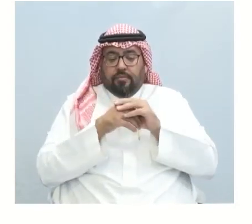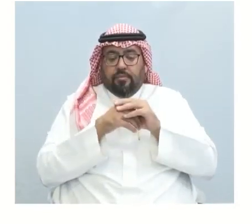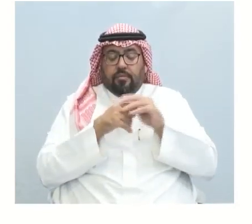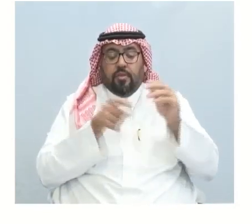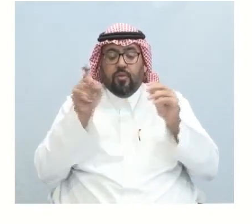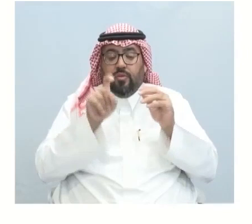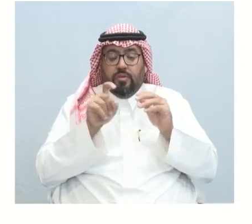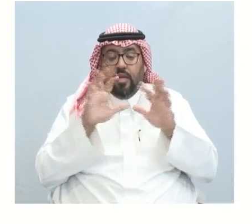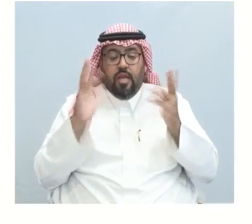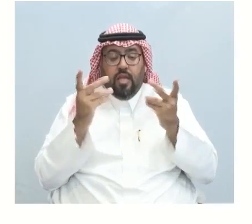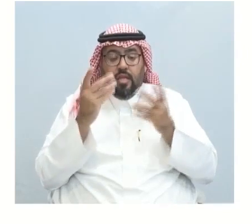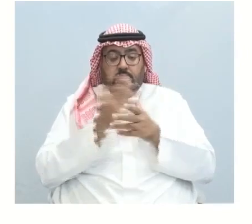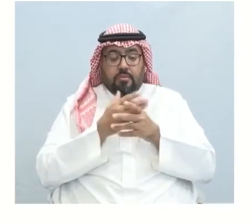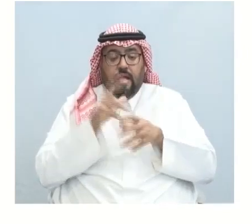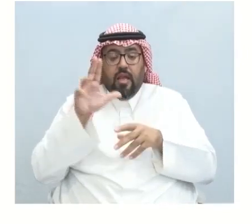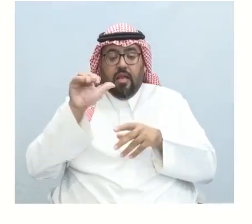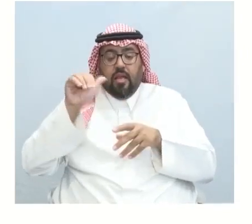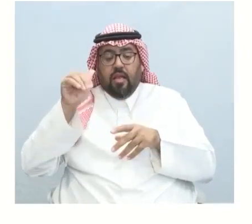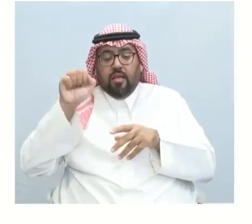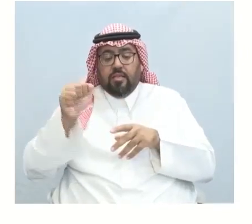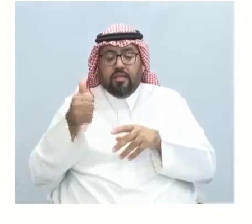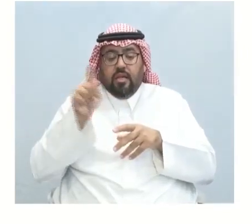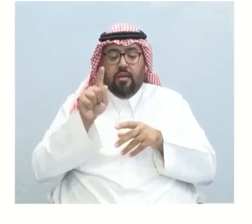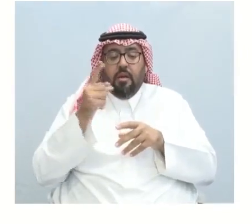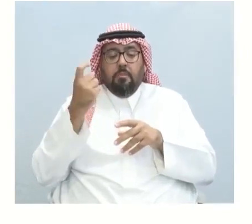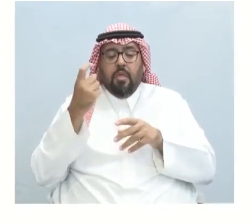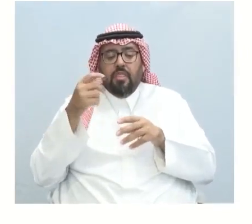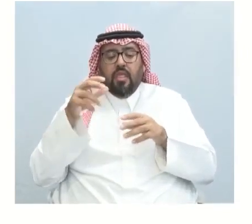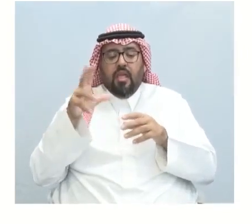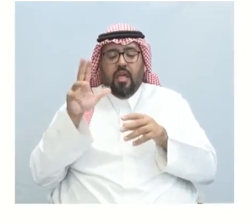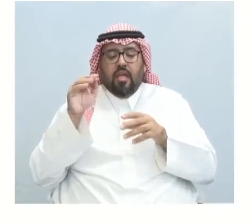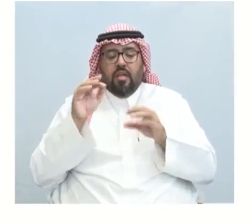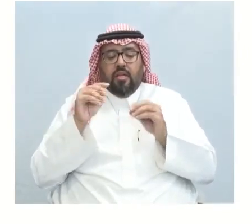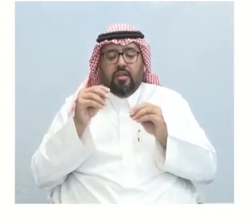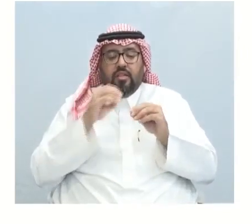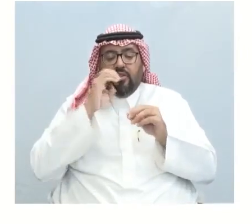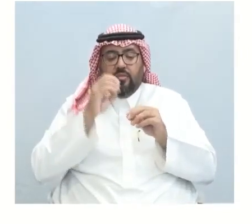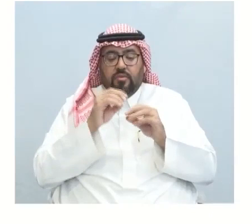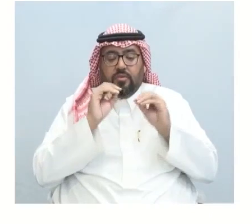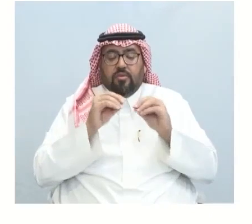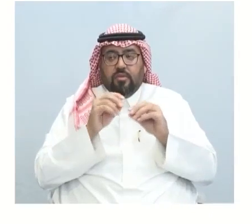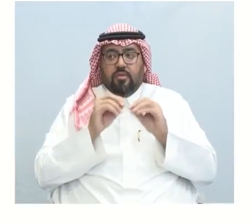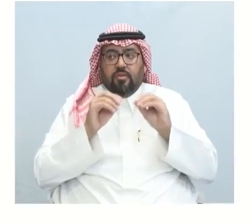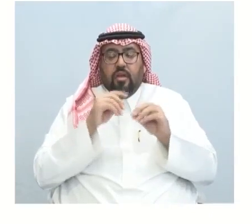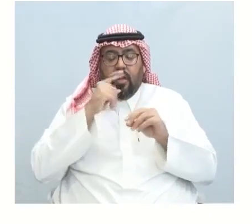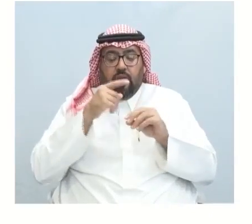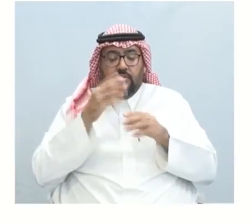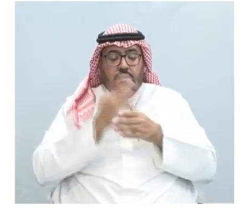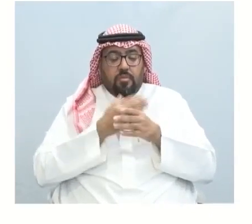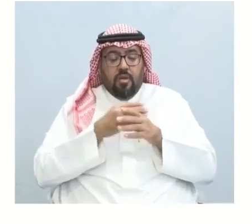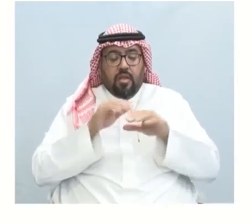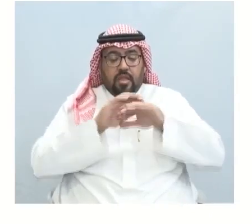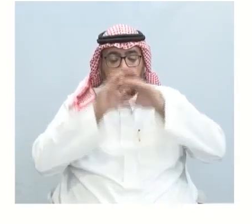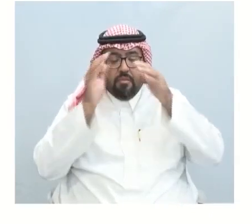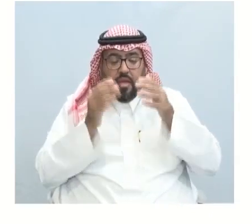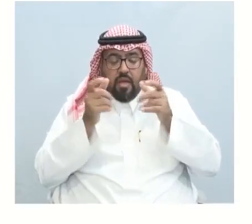نتساءل لماذا يحتاج الاخصاب الى مئات الحيوانات المنويه لي سبقت هذه الاجابه او هذا السؤال وذكرنا بسبب وجود